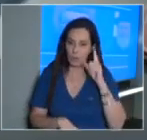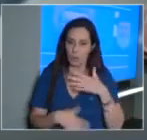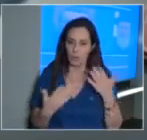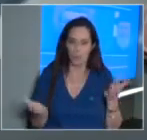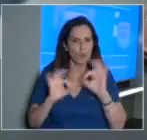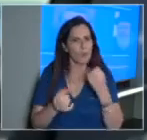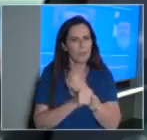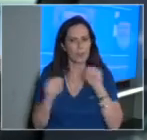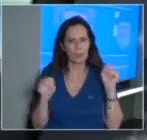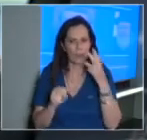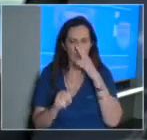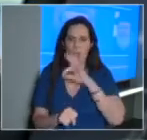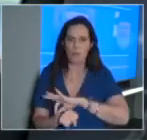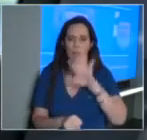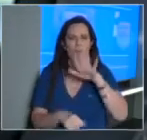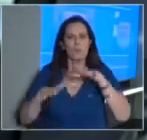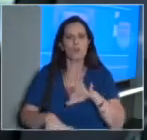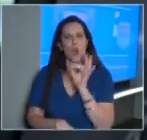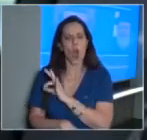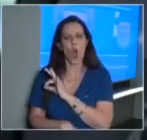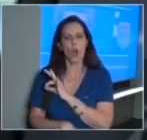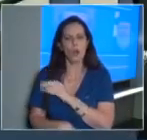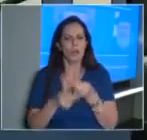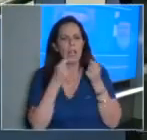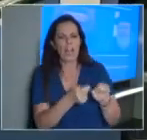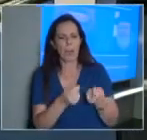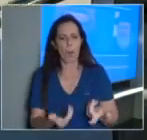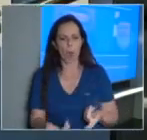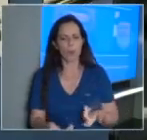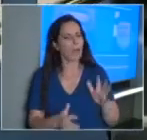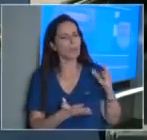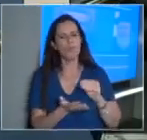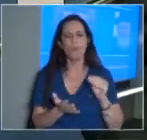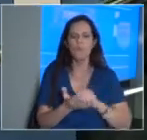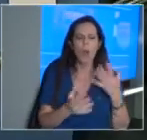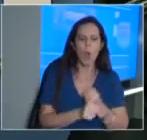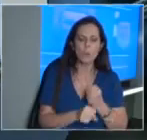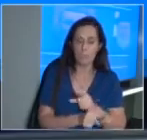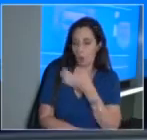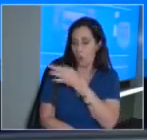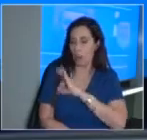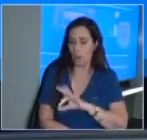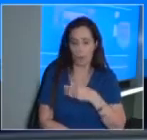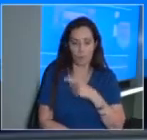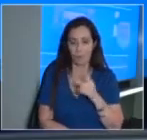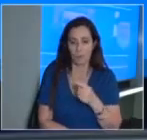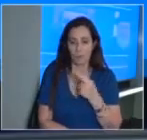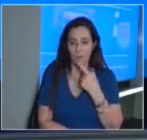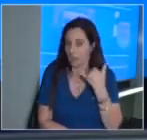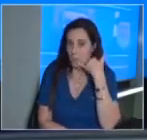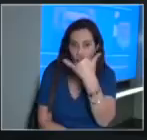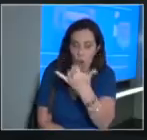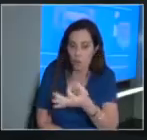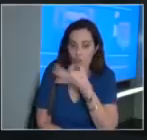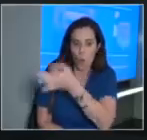שום דבר דמוקרטי בניסיון של ליברמן עם 5 המנדטים החילונים שלו לכפות את ההסדר הזה. למה הוא עושה את זה? צריך לשאול אותו. תראו, אני יכול לתת להפקה שלכם את הטלפון שלו